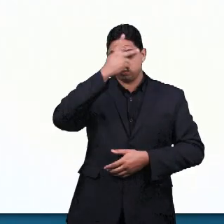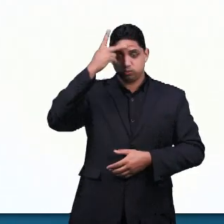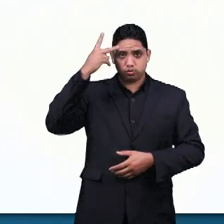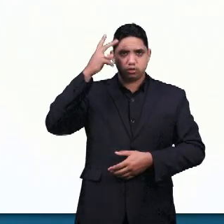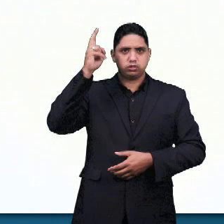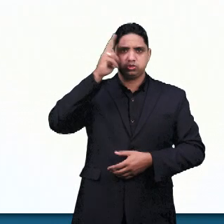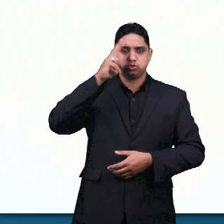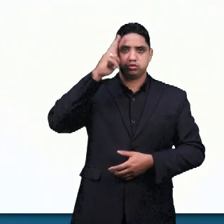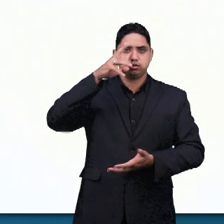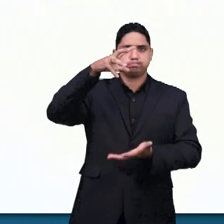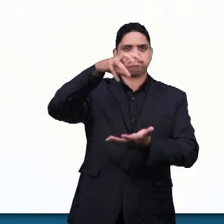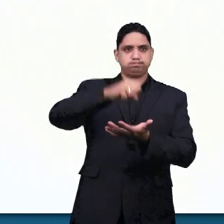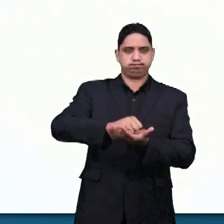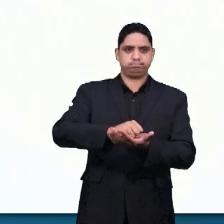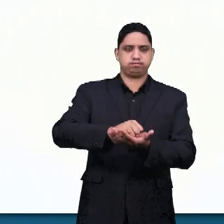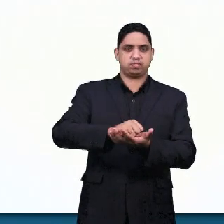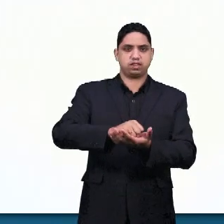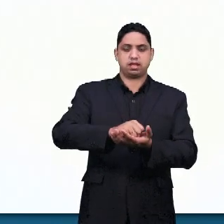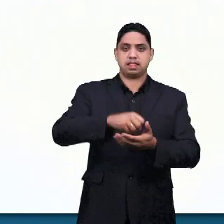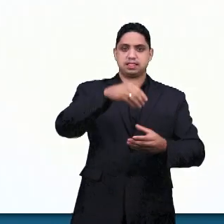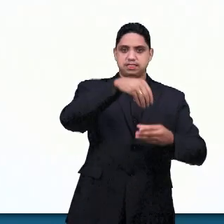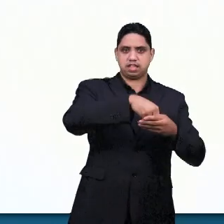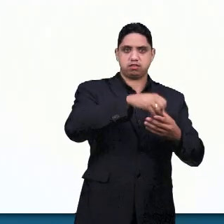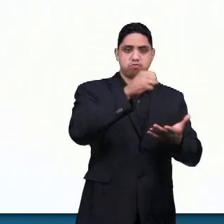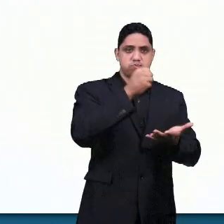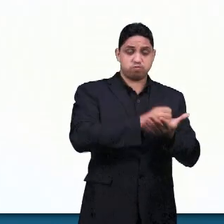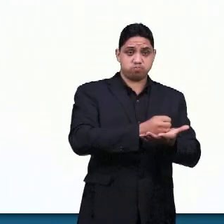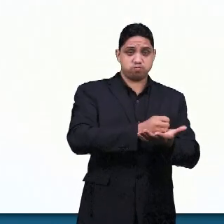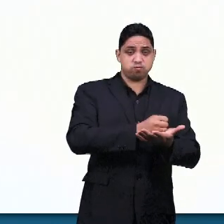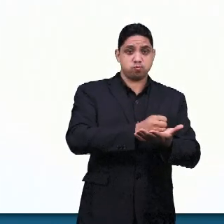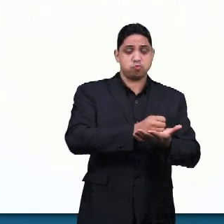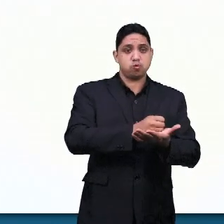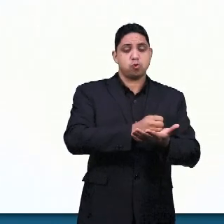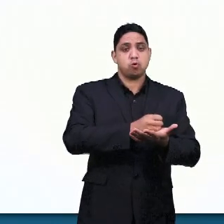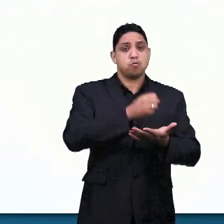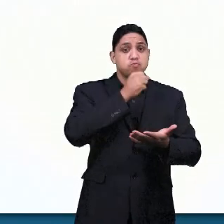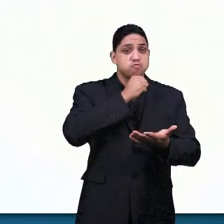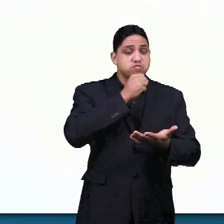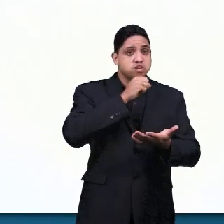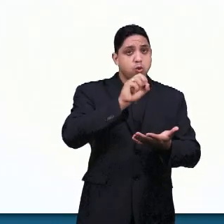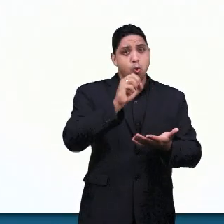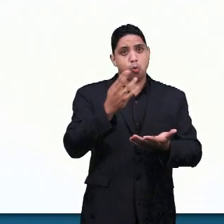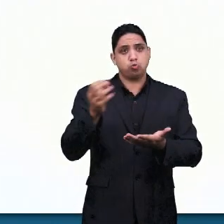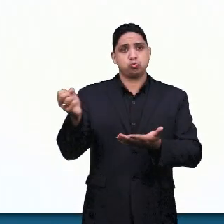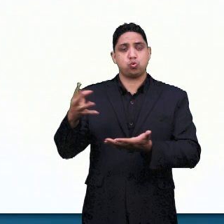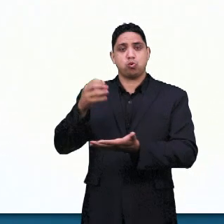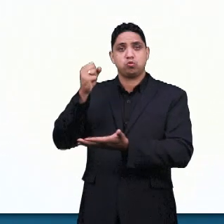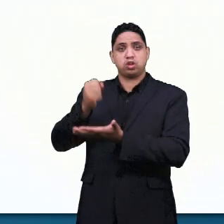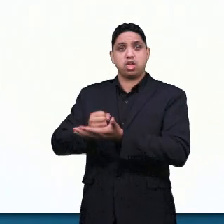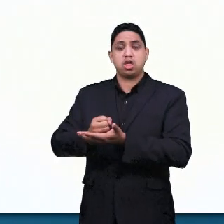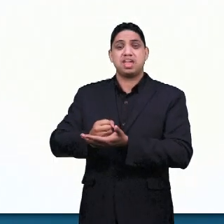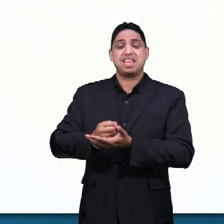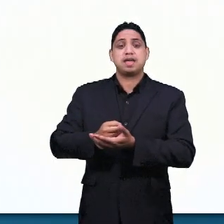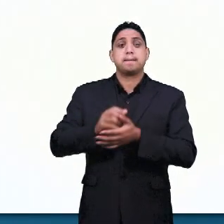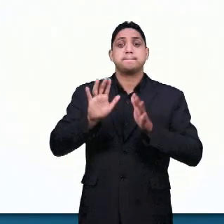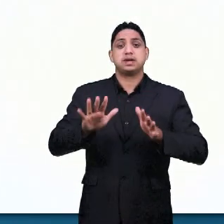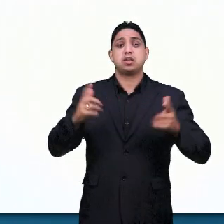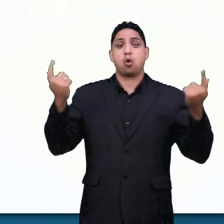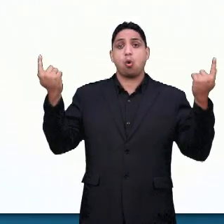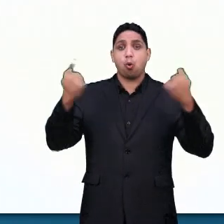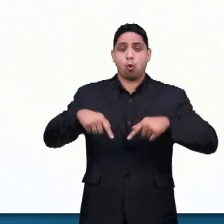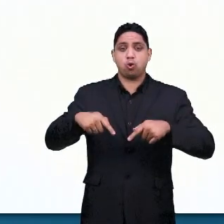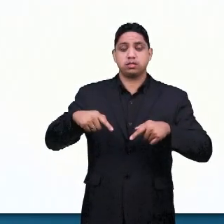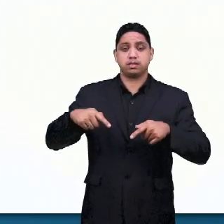histoires sont enregistrées, c'est bien au Nouveau comme à l'Ancien Testament, et qui se sont mis contre son propre